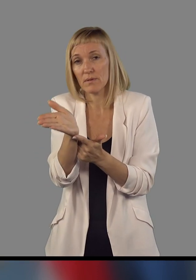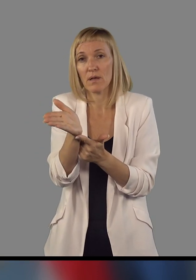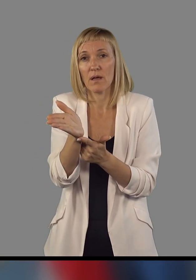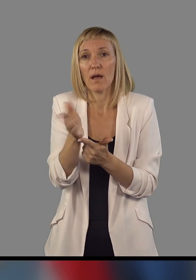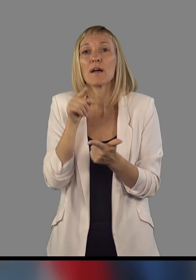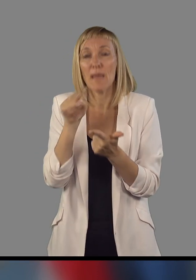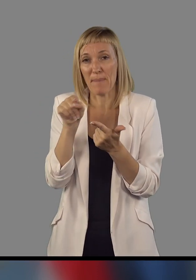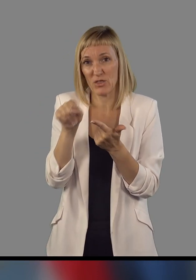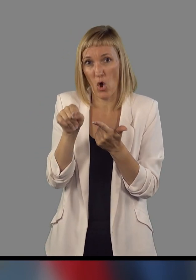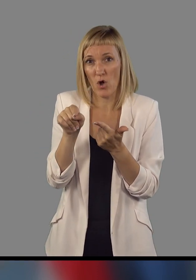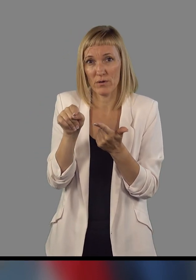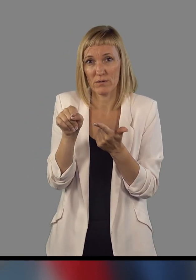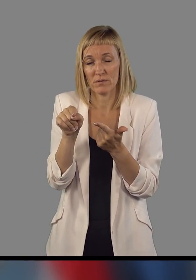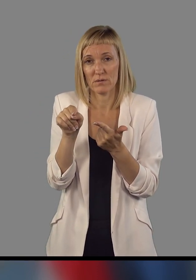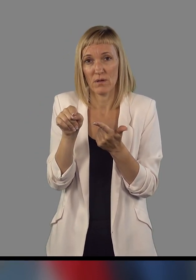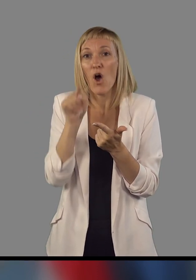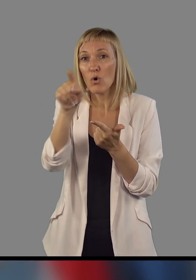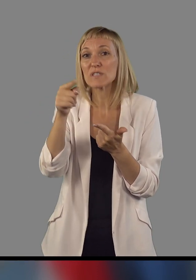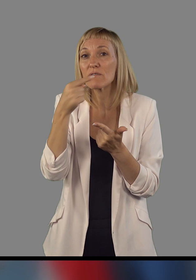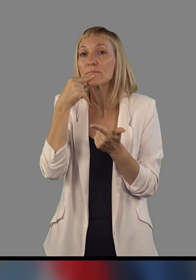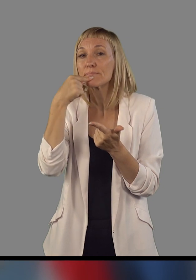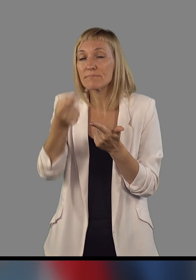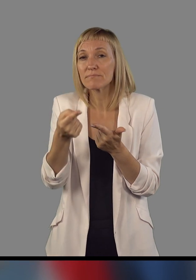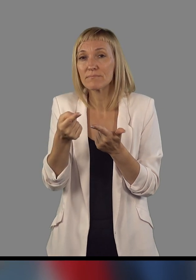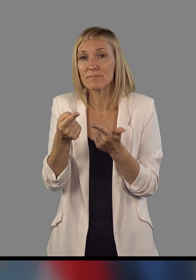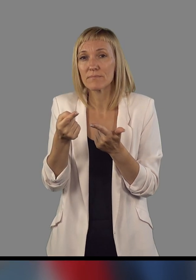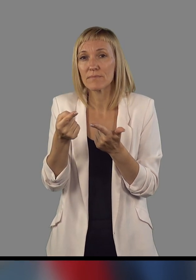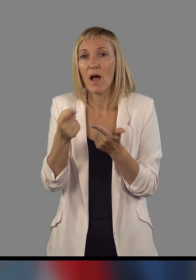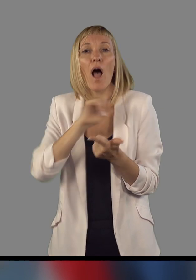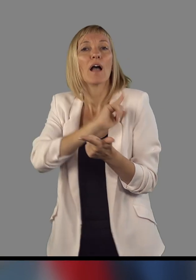Na drugi strani je pa ta aspekt, ki ste ga